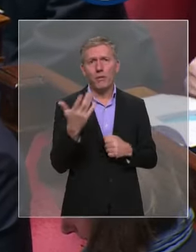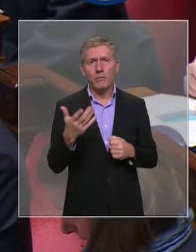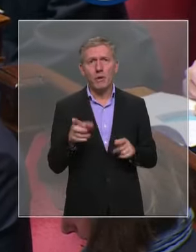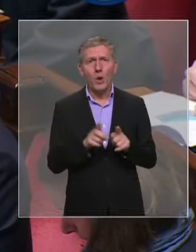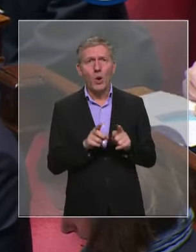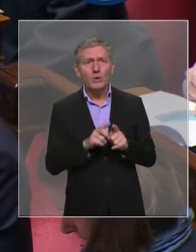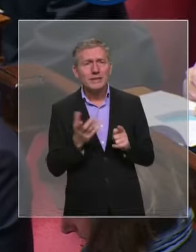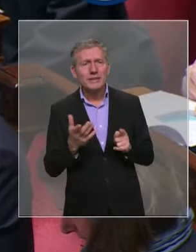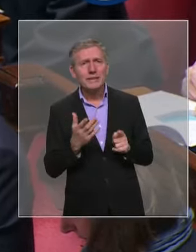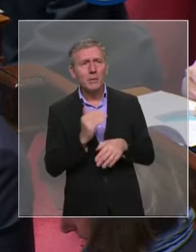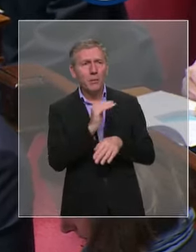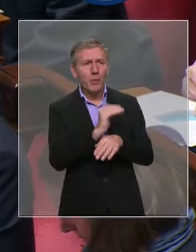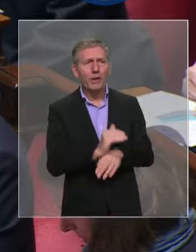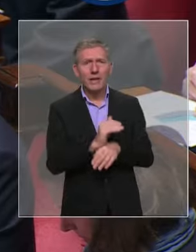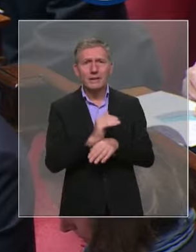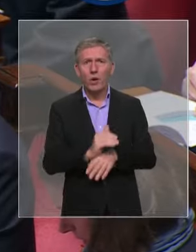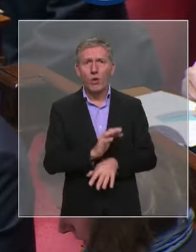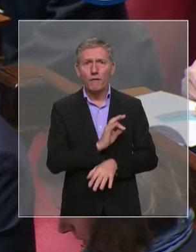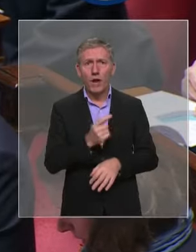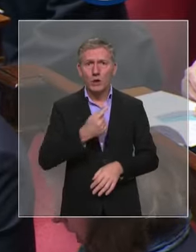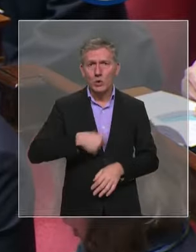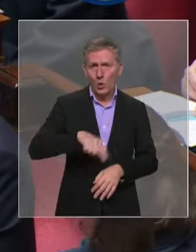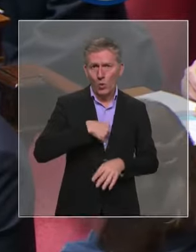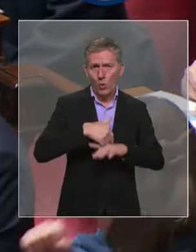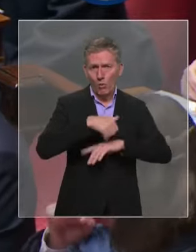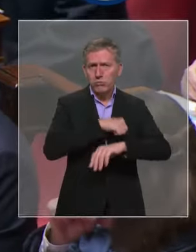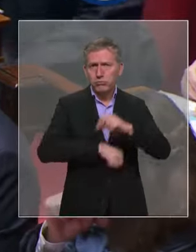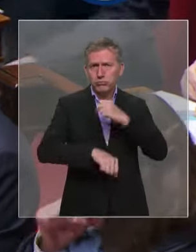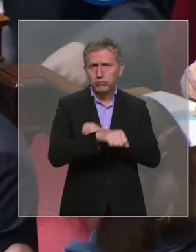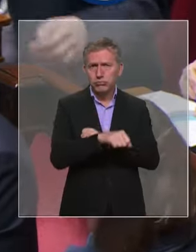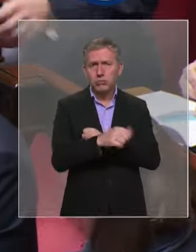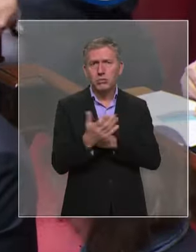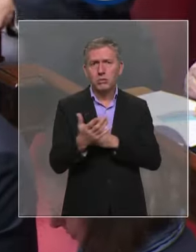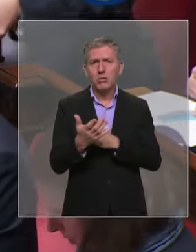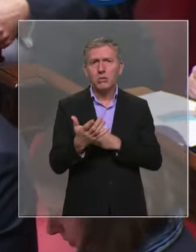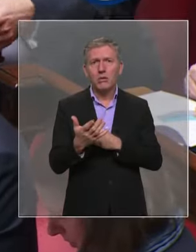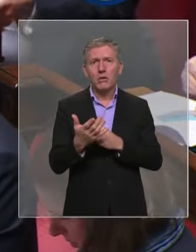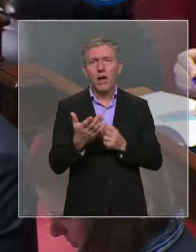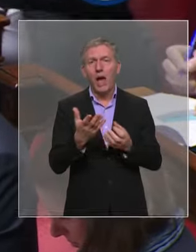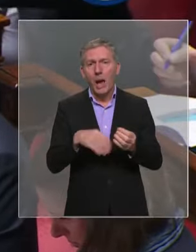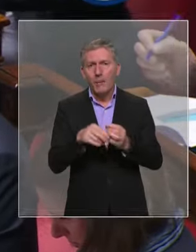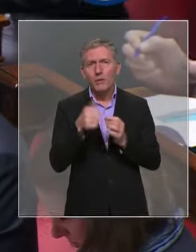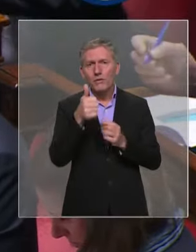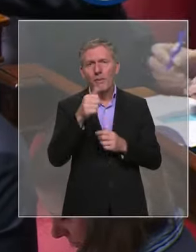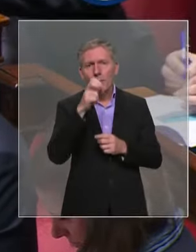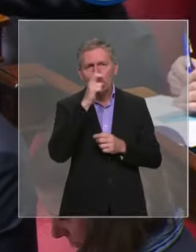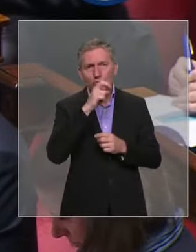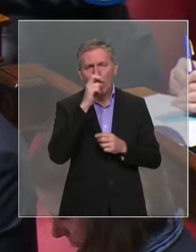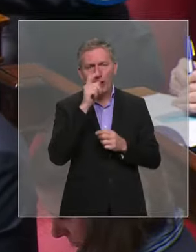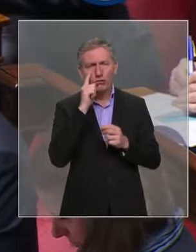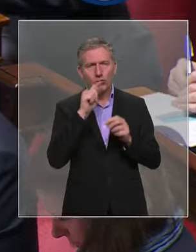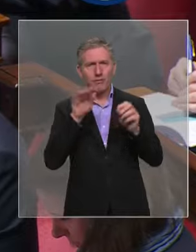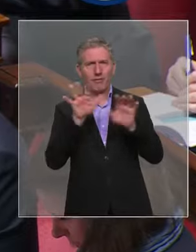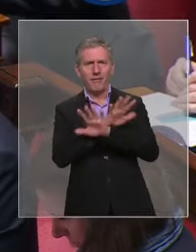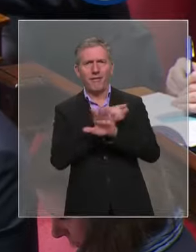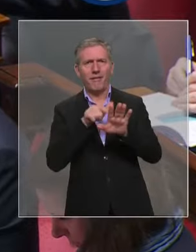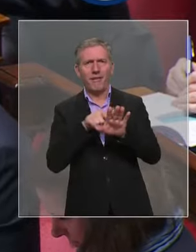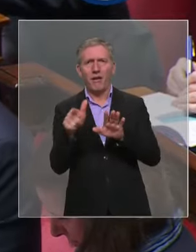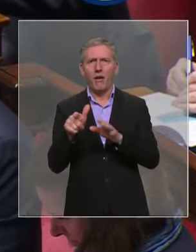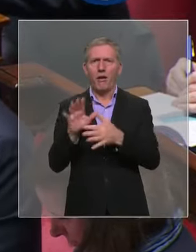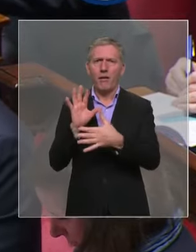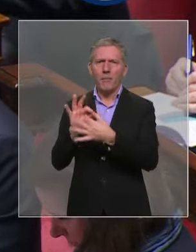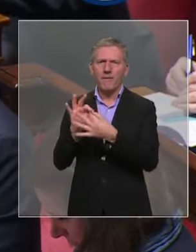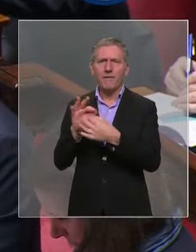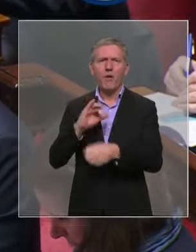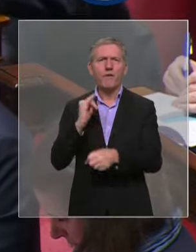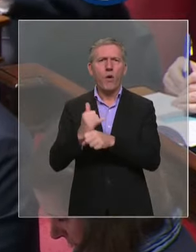la protection des Françaises et des Français, elle est chez nous, et qu'une fois de plus, vous cherchez à masquer vos compromissions derrière les